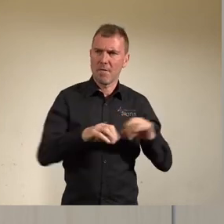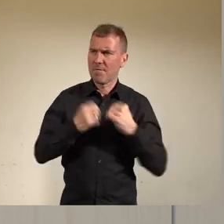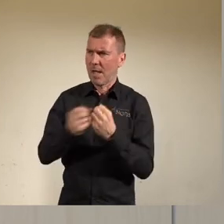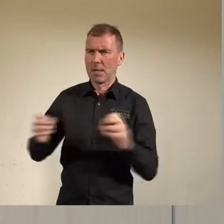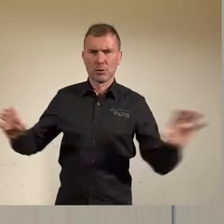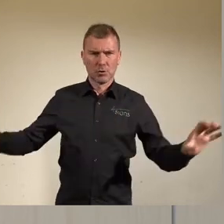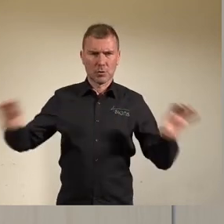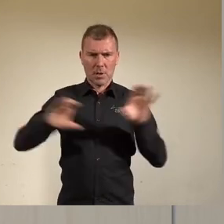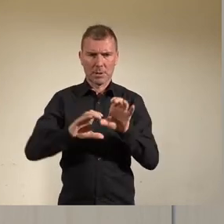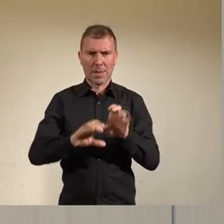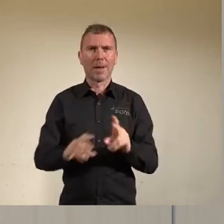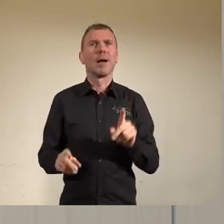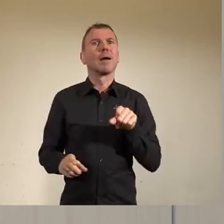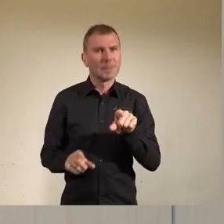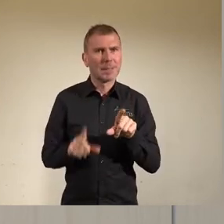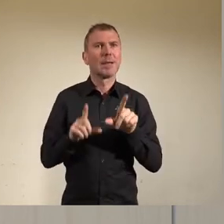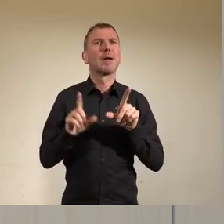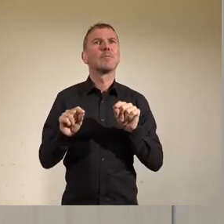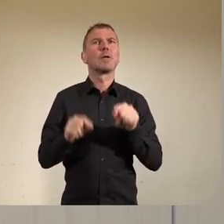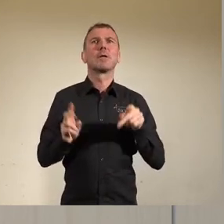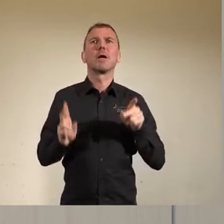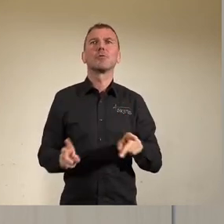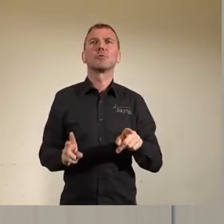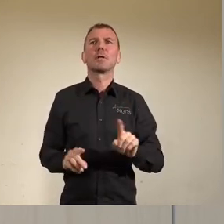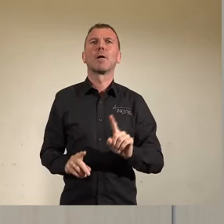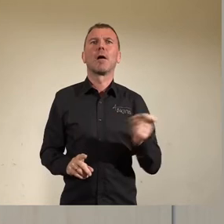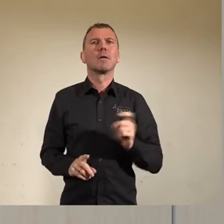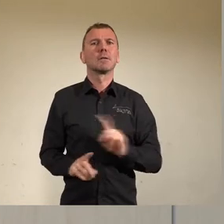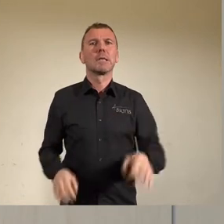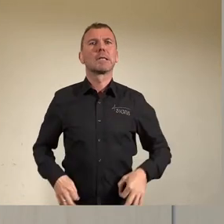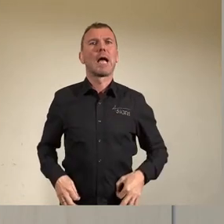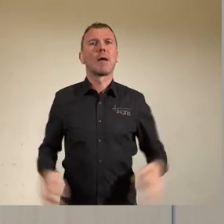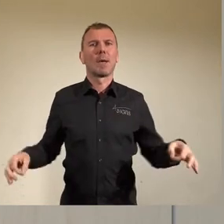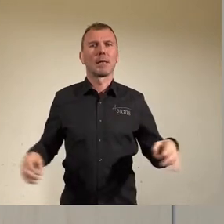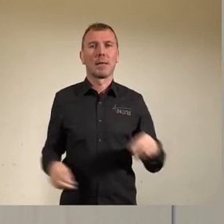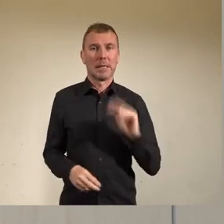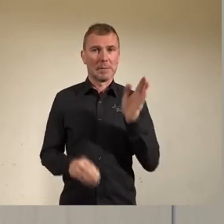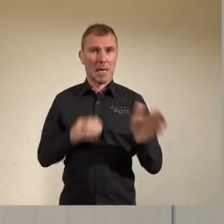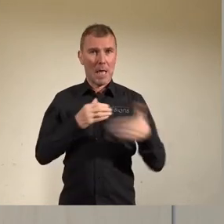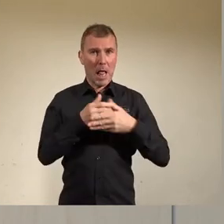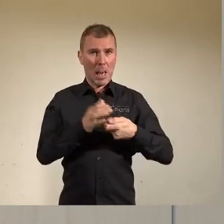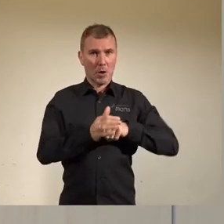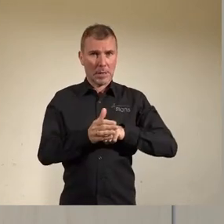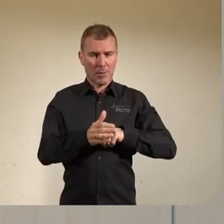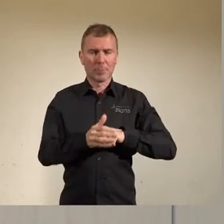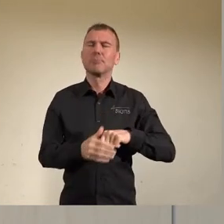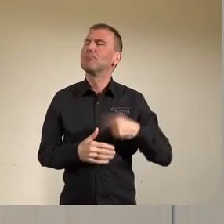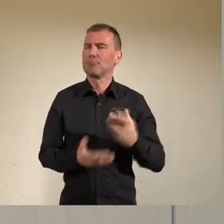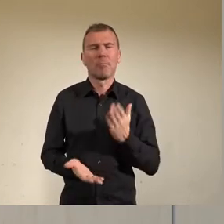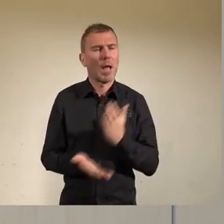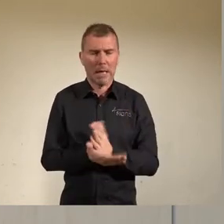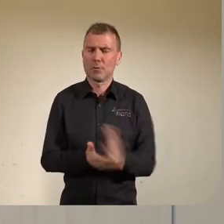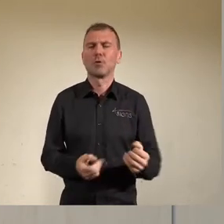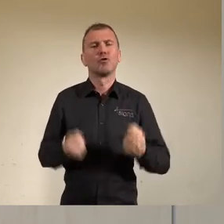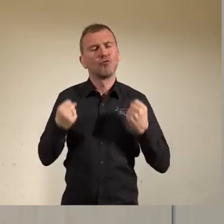Millionenhöhe die Stadt vorerst vor einem finanziellen Desaster bewahrt haben. Der zweite Lockdown wird wahrscheinlich jetzt endgültig die